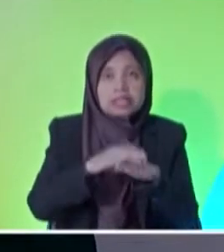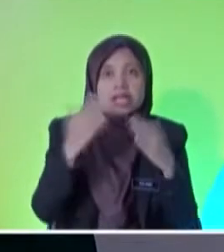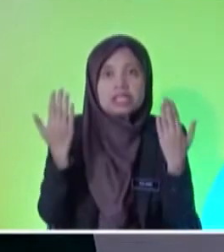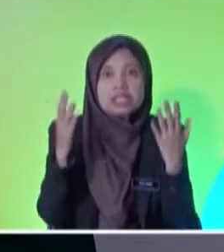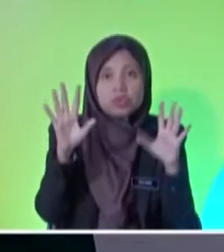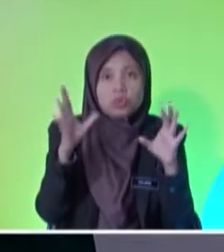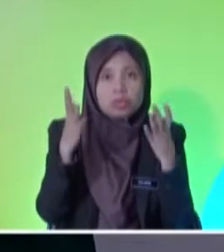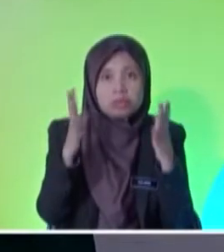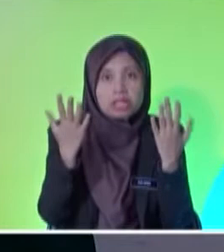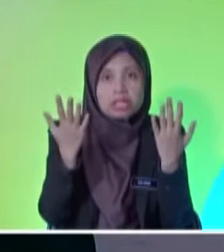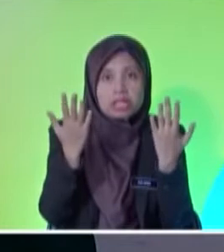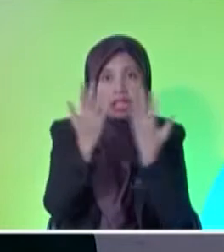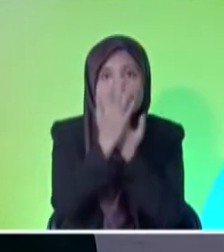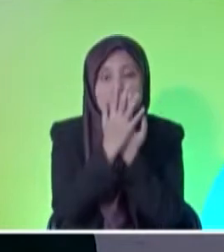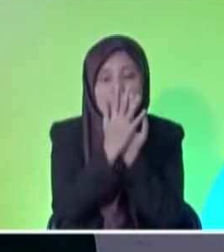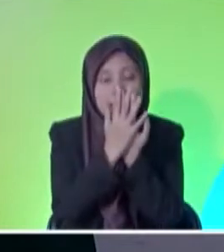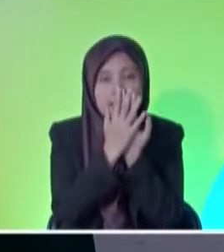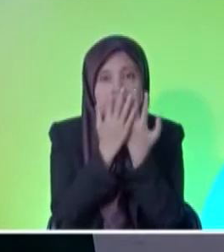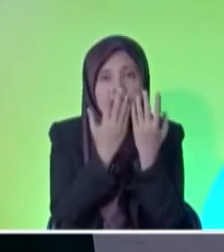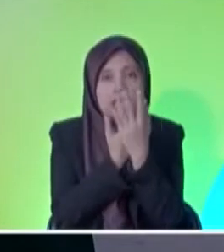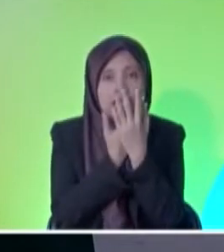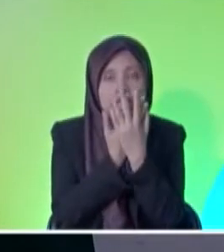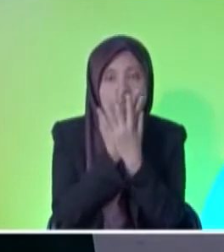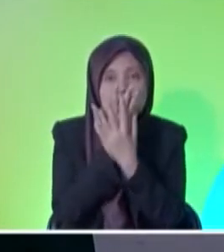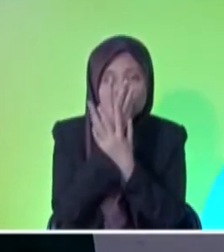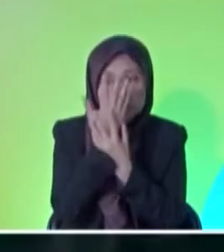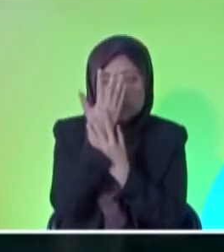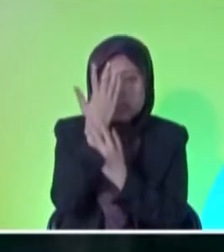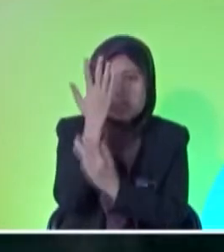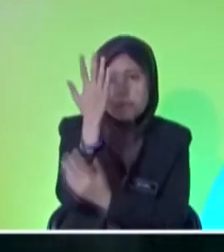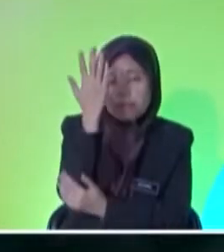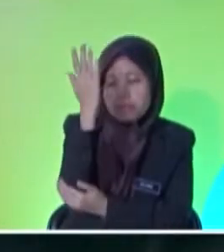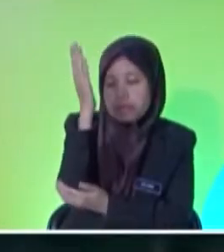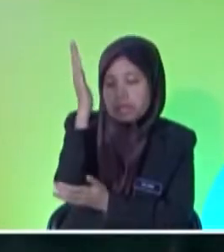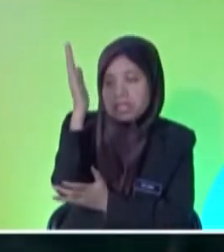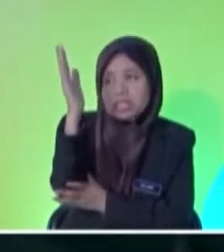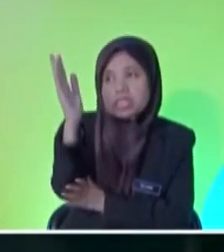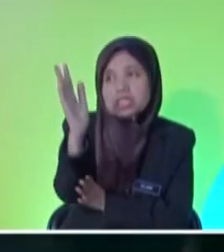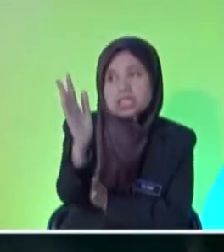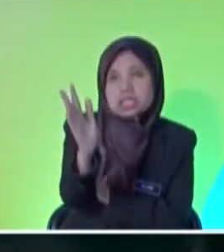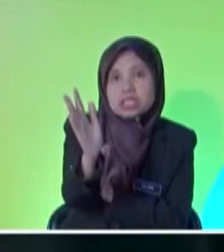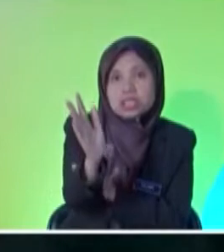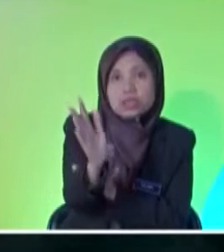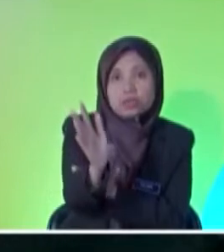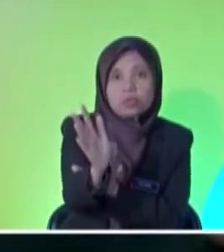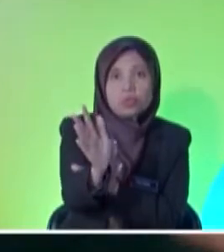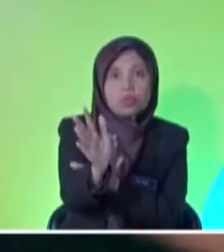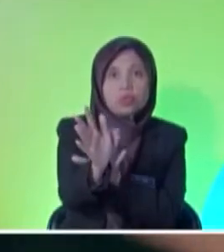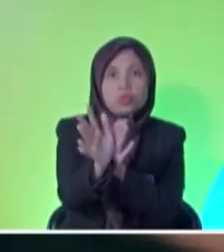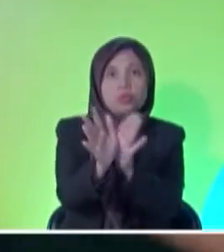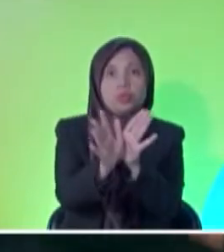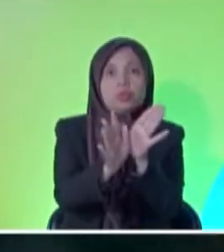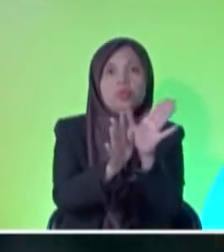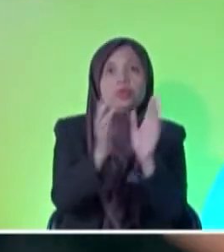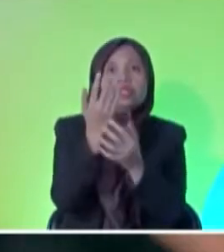tangan kiri turun sampai siku terus segi Hai sampai ke